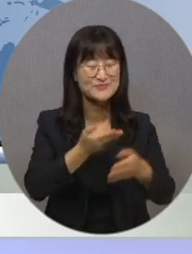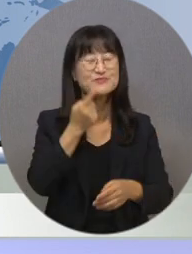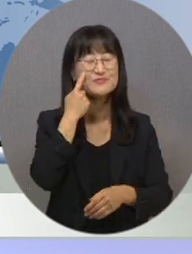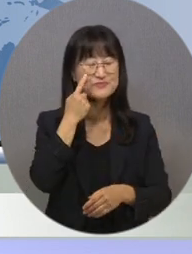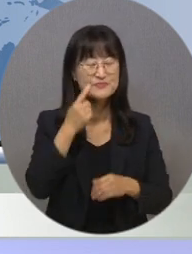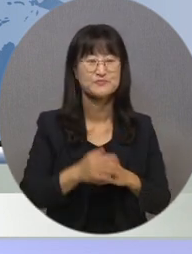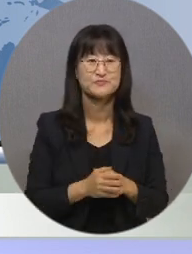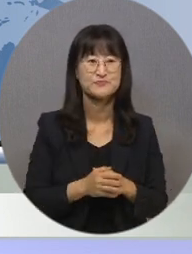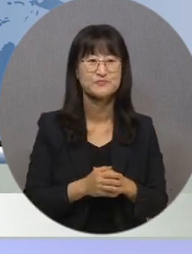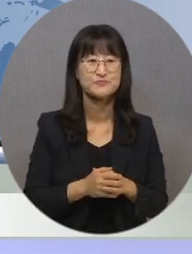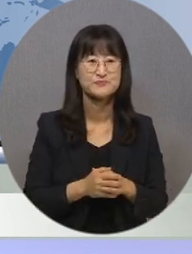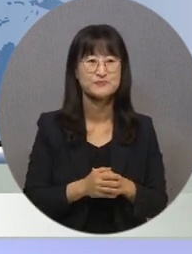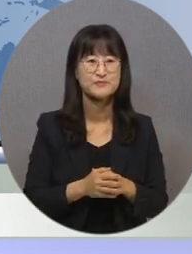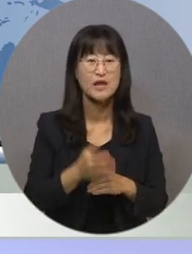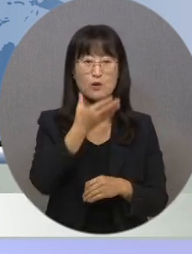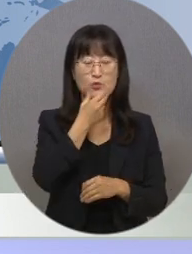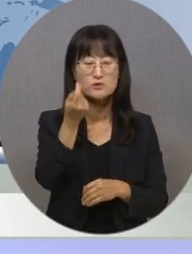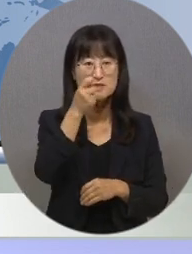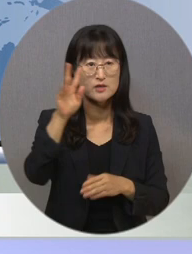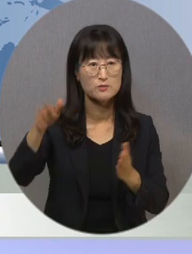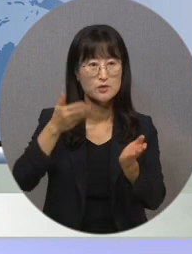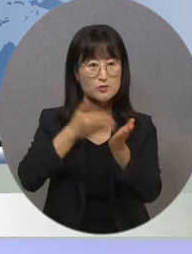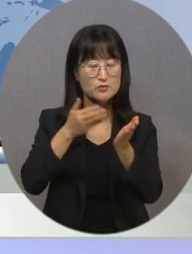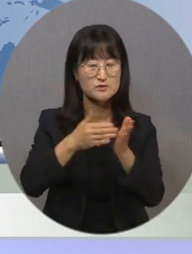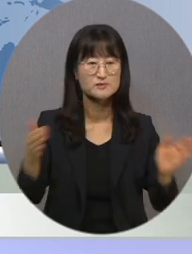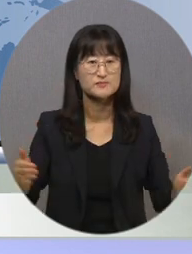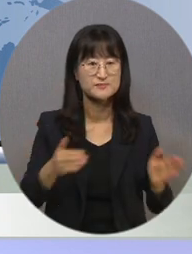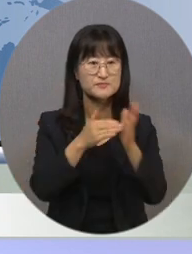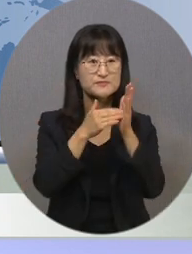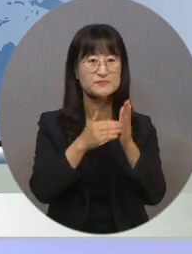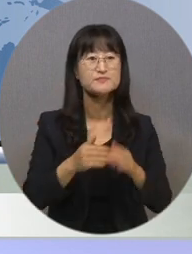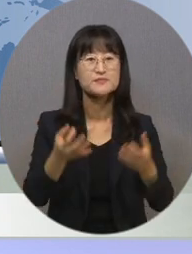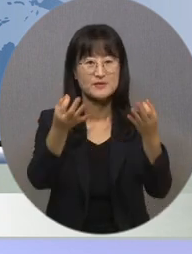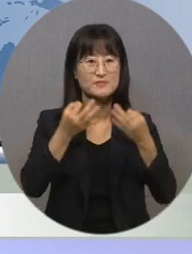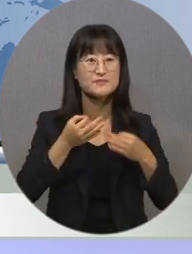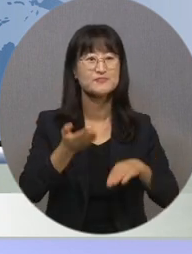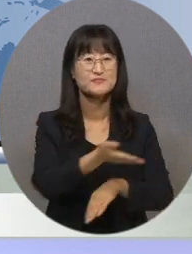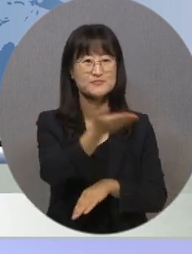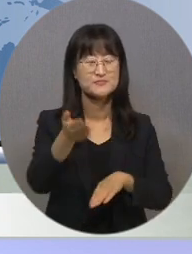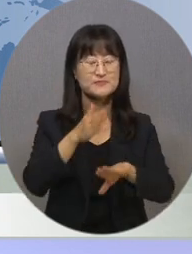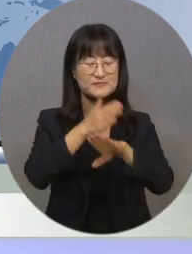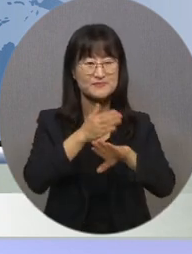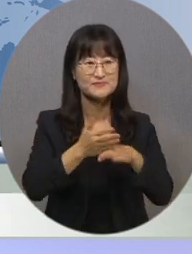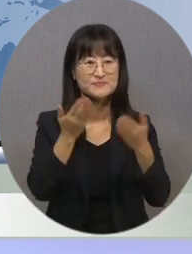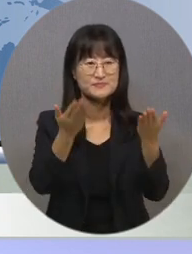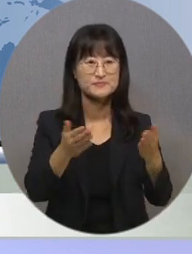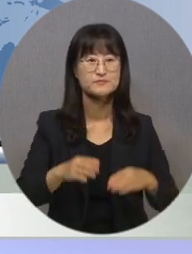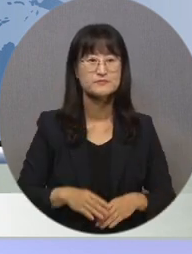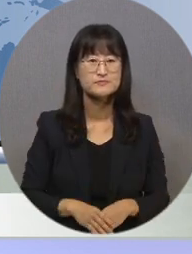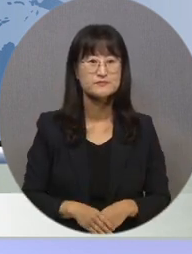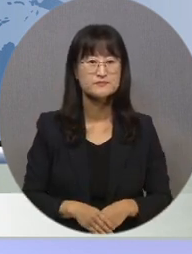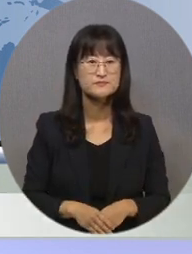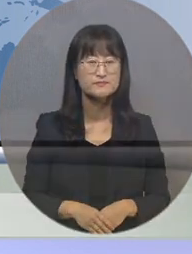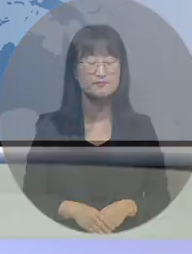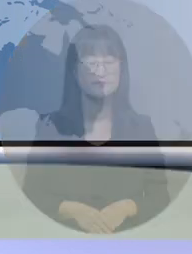이상 WBC 복제티비 뉴스 24를 마칩니다 시청해주신 여러분 고맙습니다